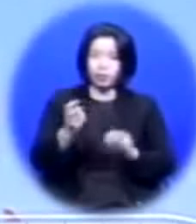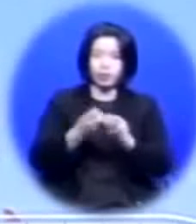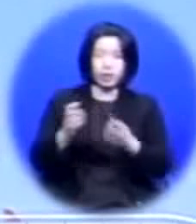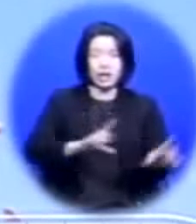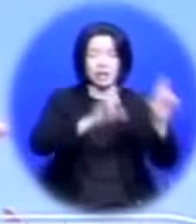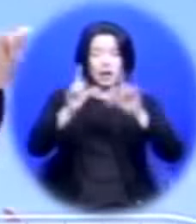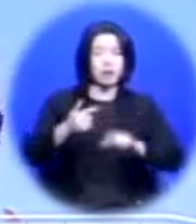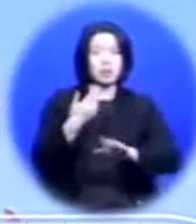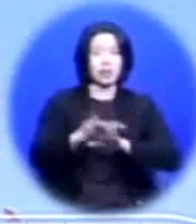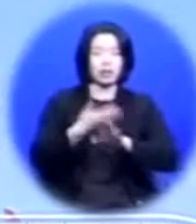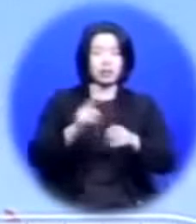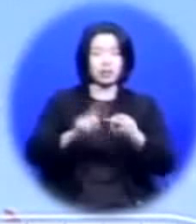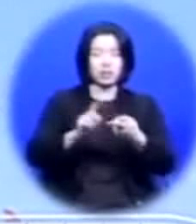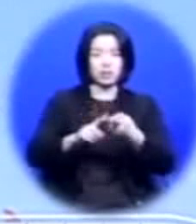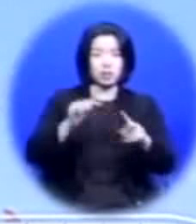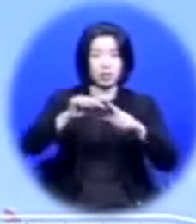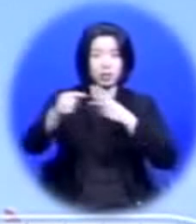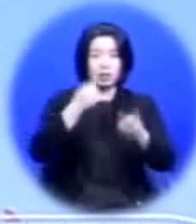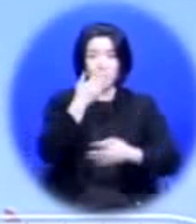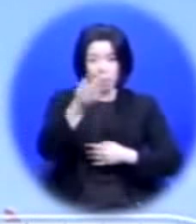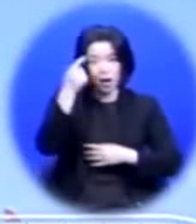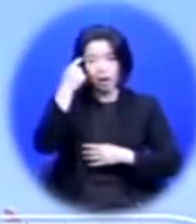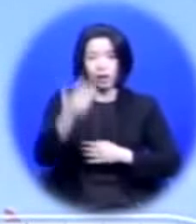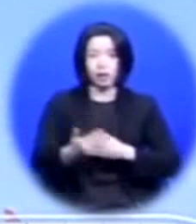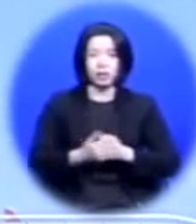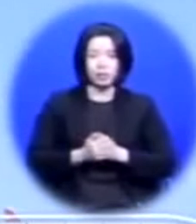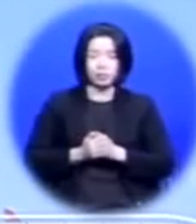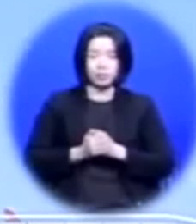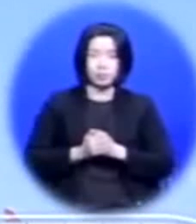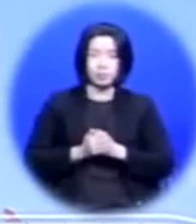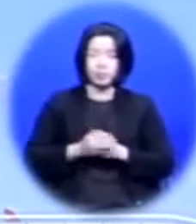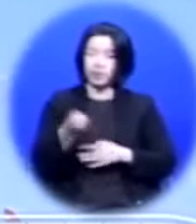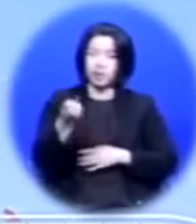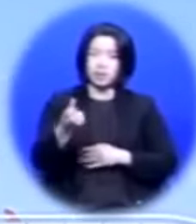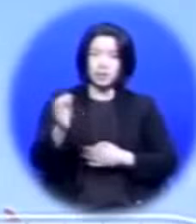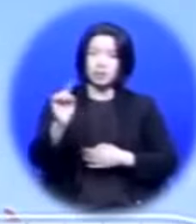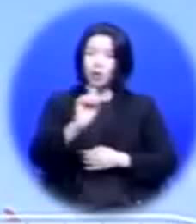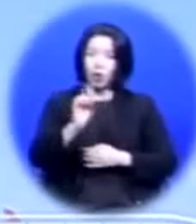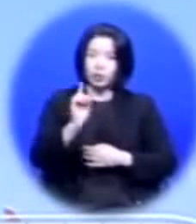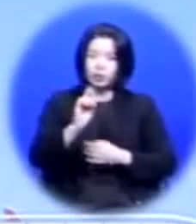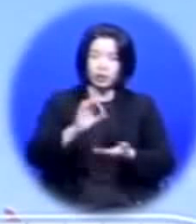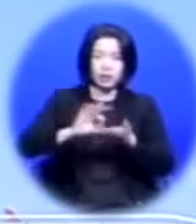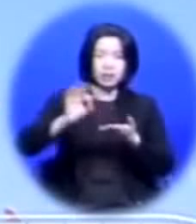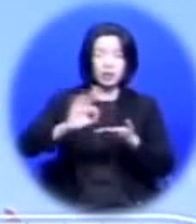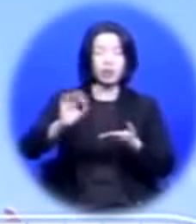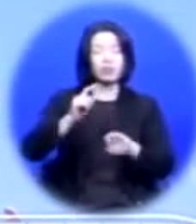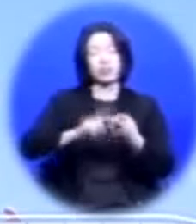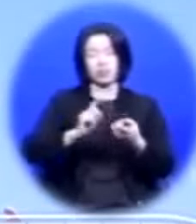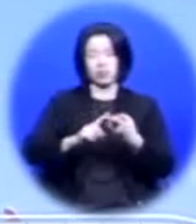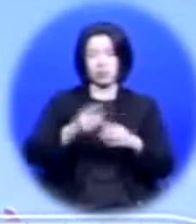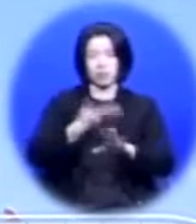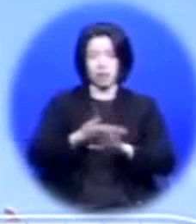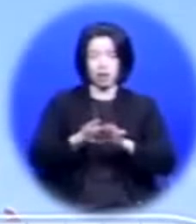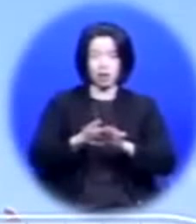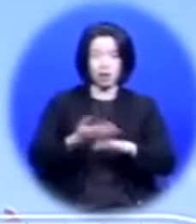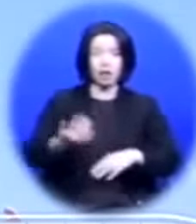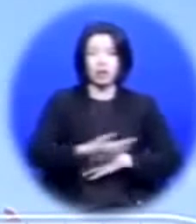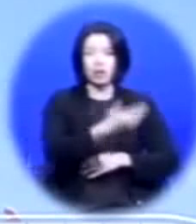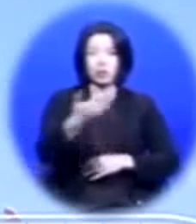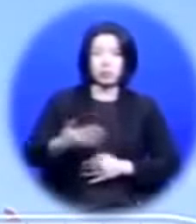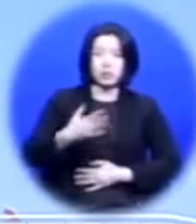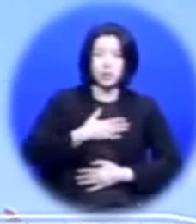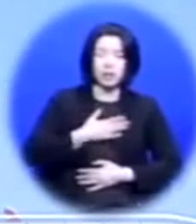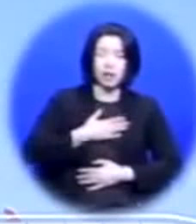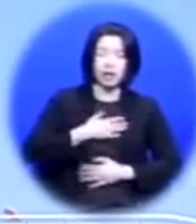심겨졌다지를 이해하시겠습니까 씨를 어떻게 했느냐 하는 겁니다 여러분이 내